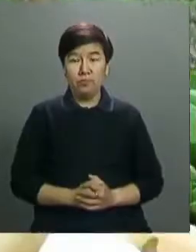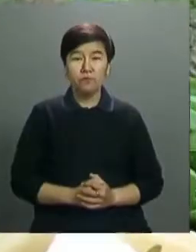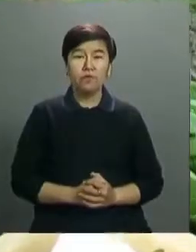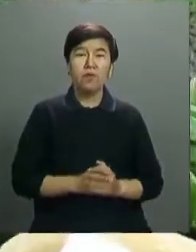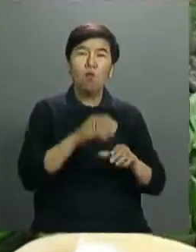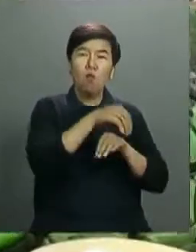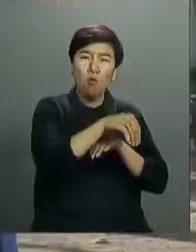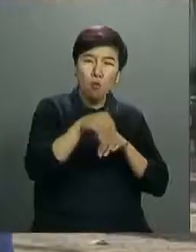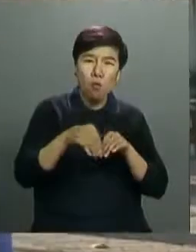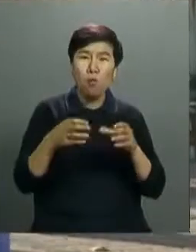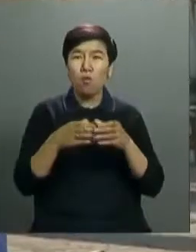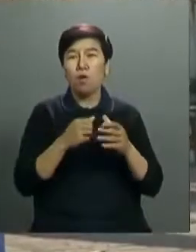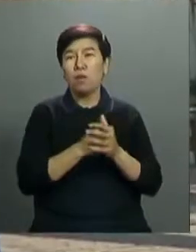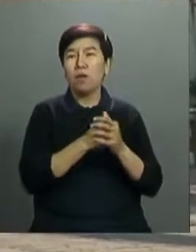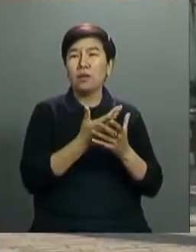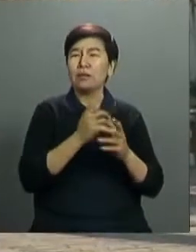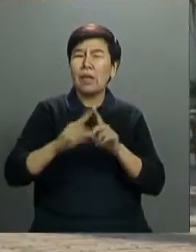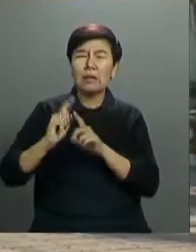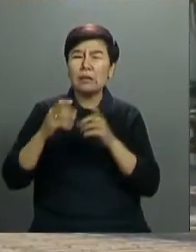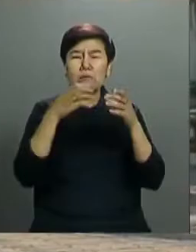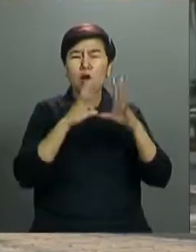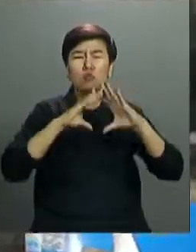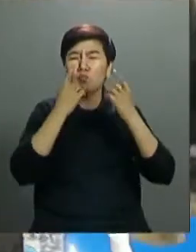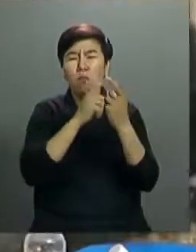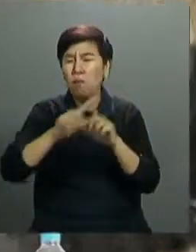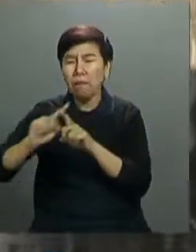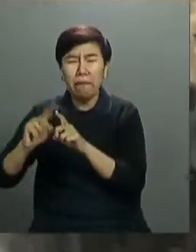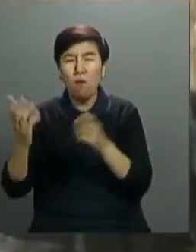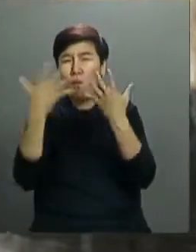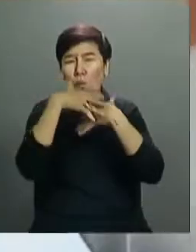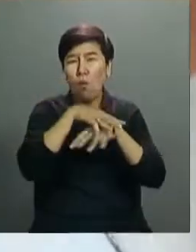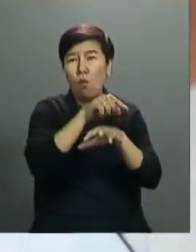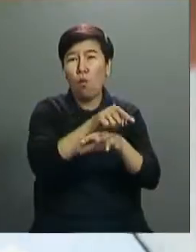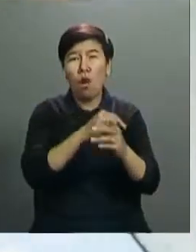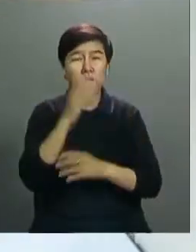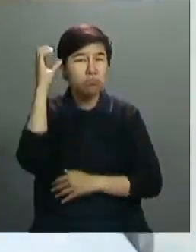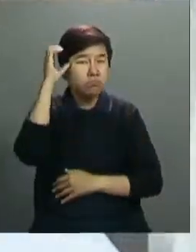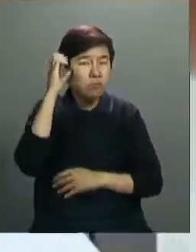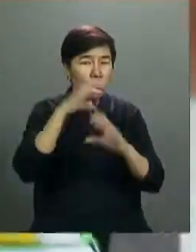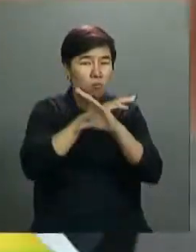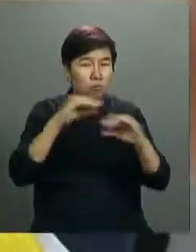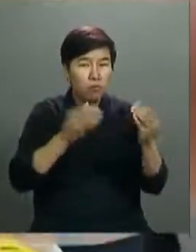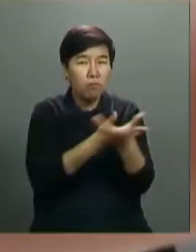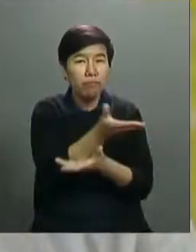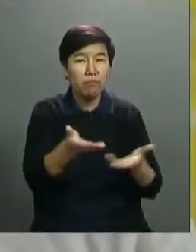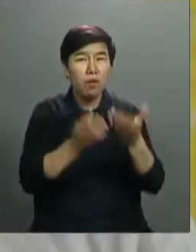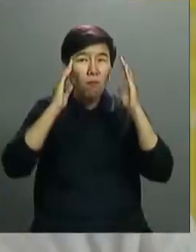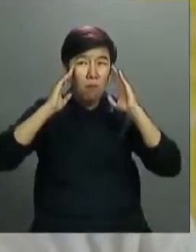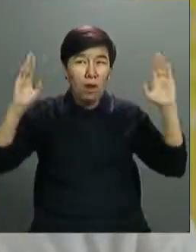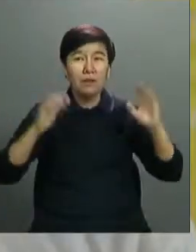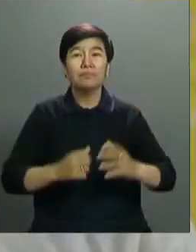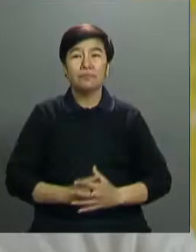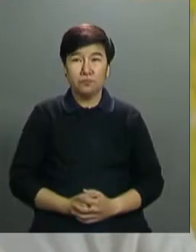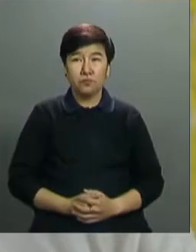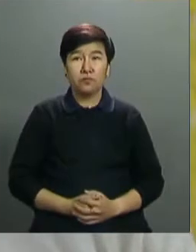บุรีดีจังอุตรดิตติดยิ้มและอีกมากมายที่มาร่วมแลกเปลี่ยนความรู้และประสบการณ์ร่วมกัน เราก็